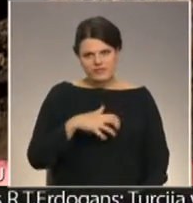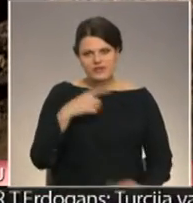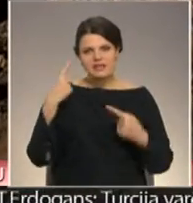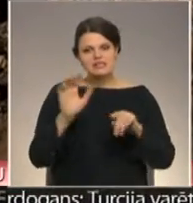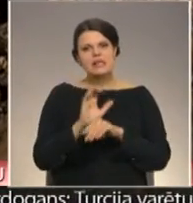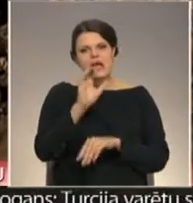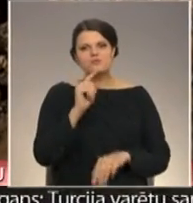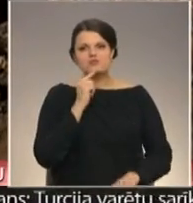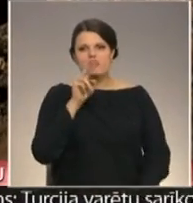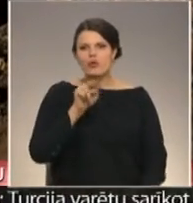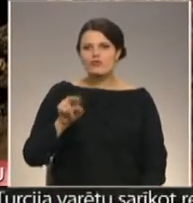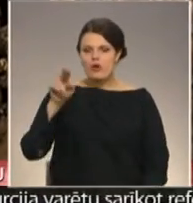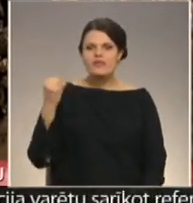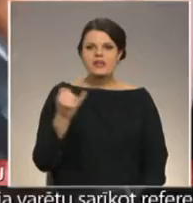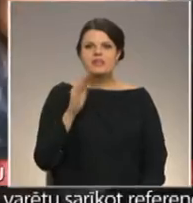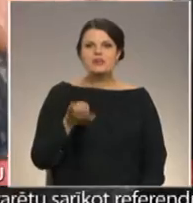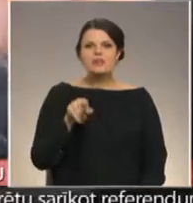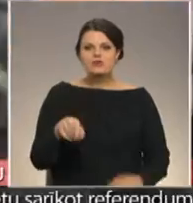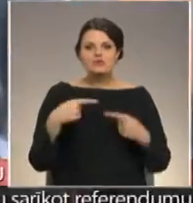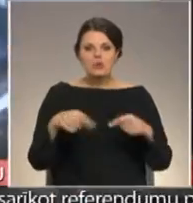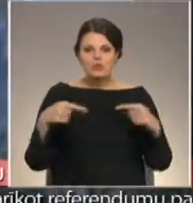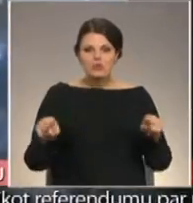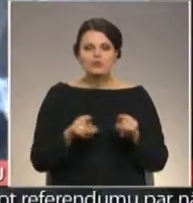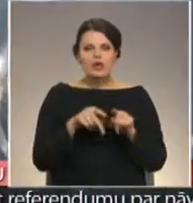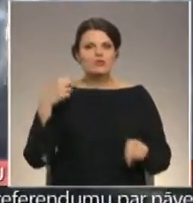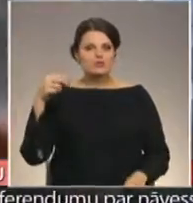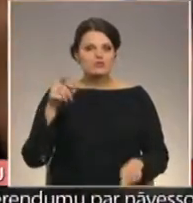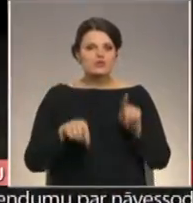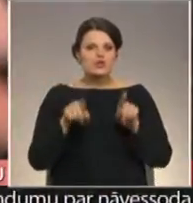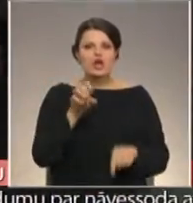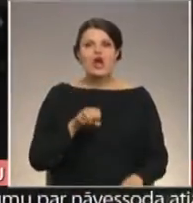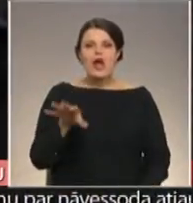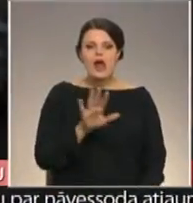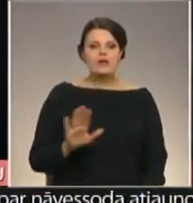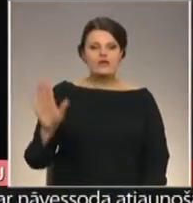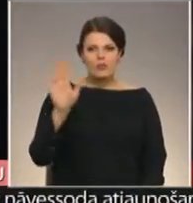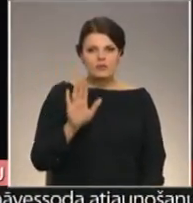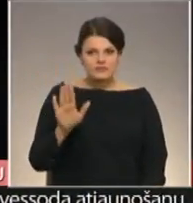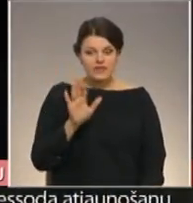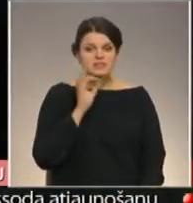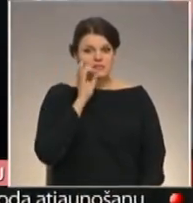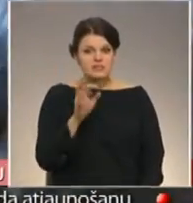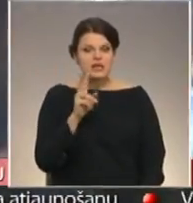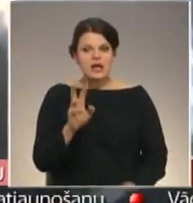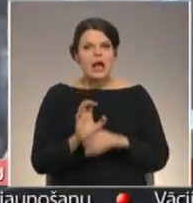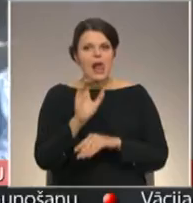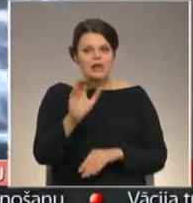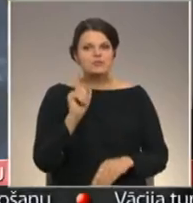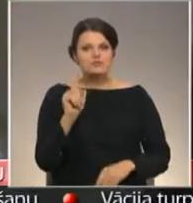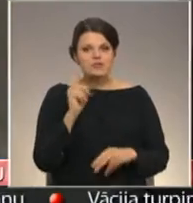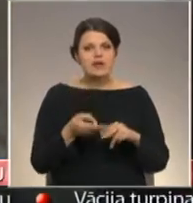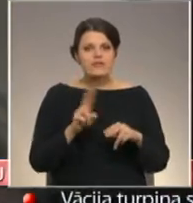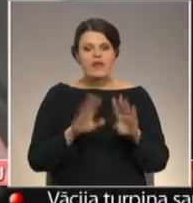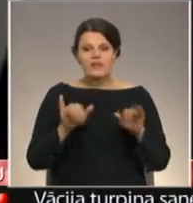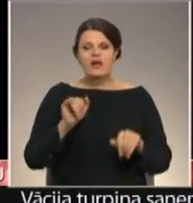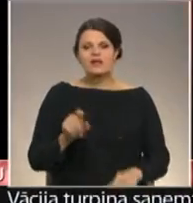Somiju un Norvēģiju, un interesi par šo produktu izrādījusi arī Turcija un dažas Eiropas valstis. Asociācijā gan uzsver, ka eksports ir iespējams vien tad, ja